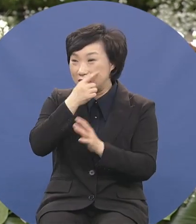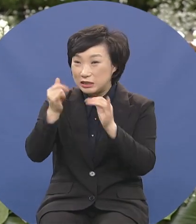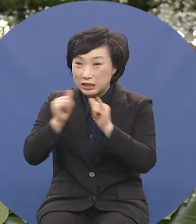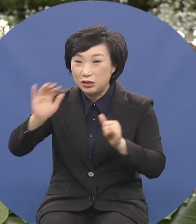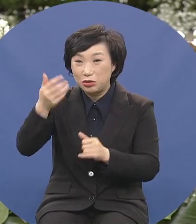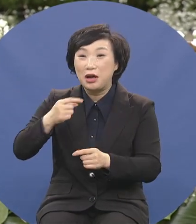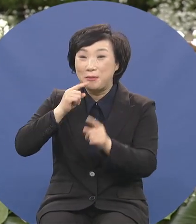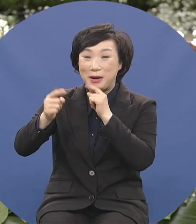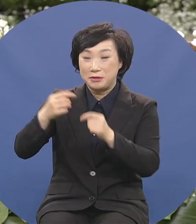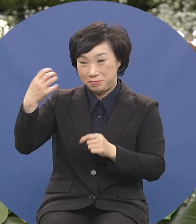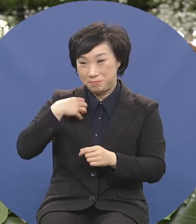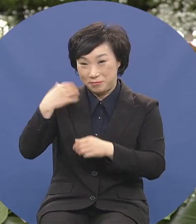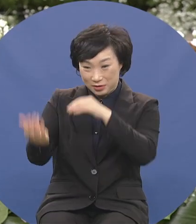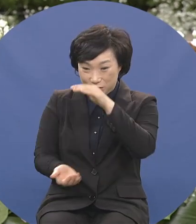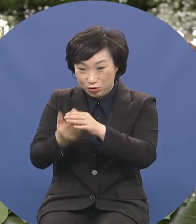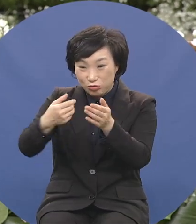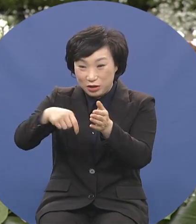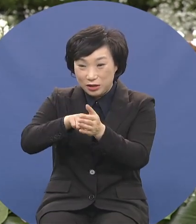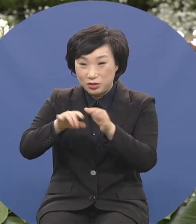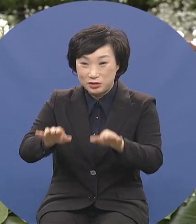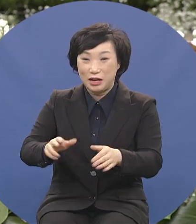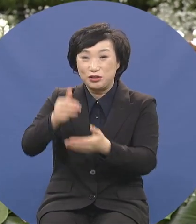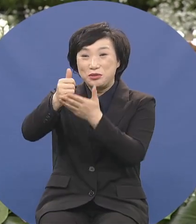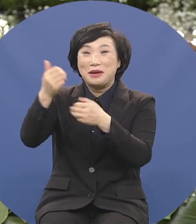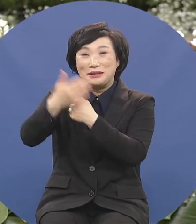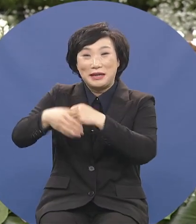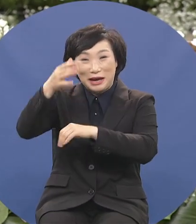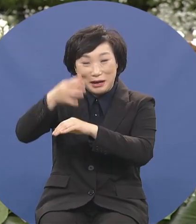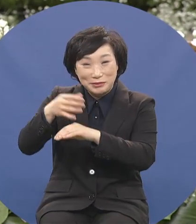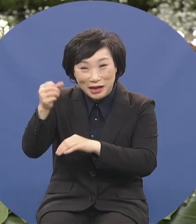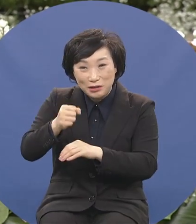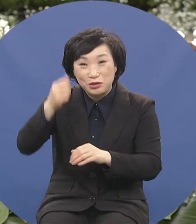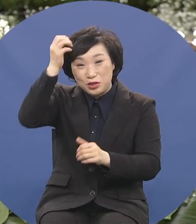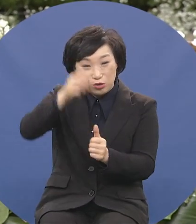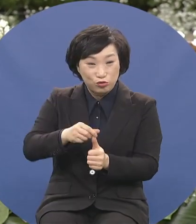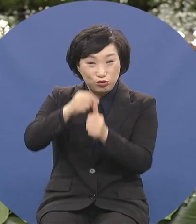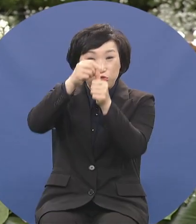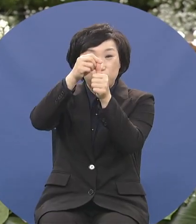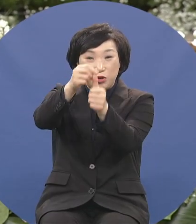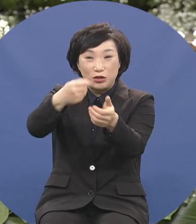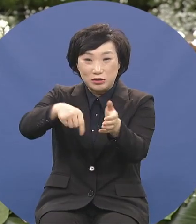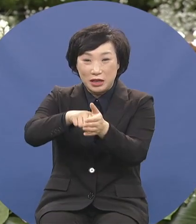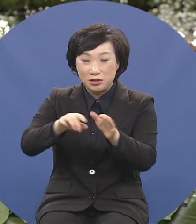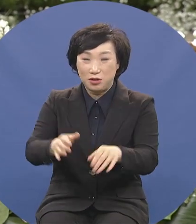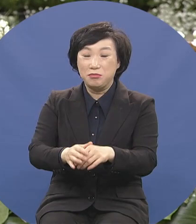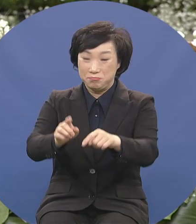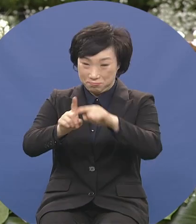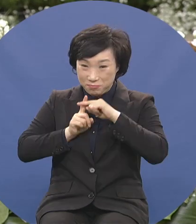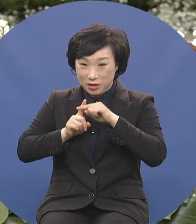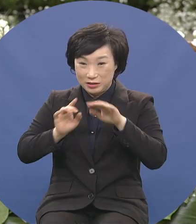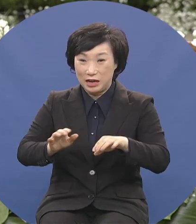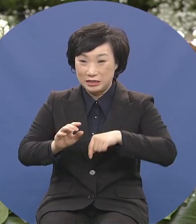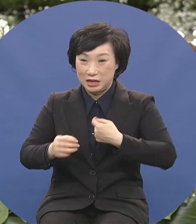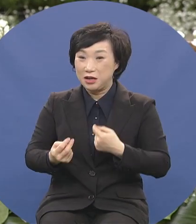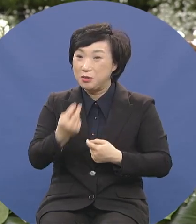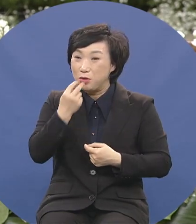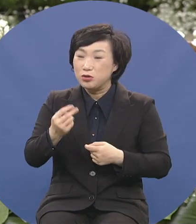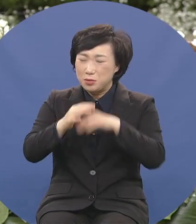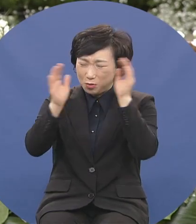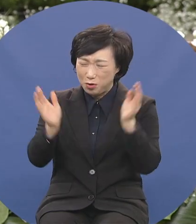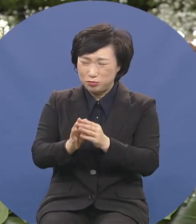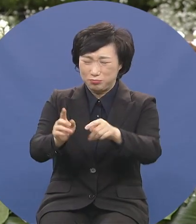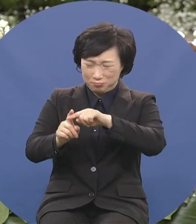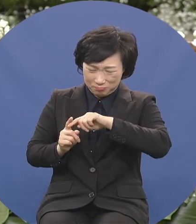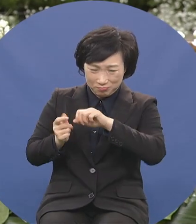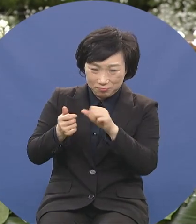하신 말씀을 이루기 위해서 그 은혜 감사해서 영혼 구령을 위해서 가차없이 자기 목숨을 순교로